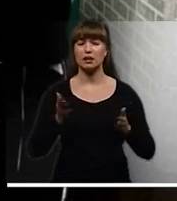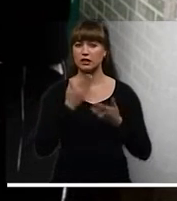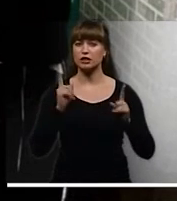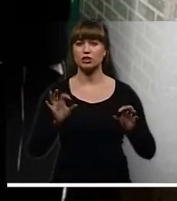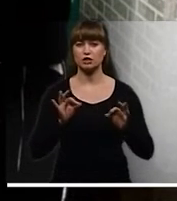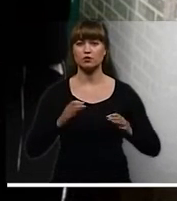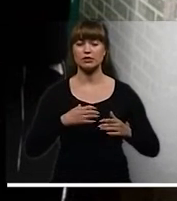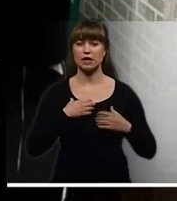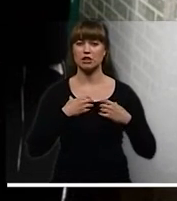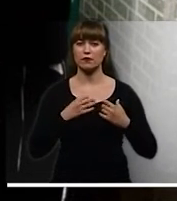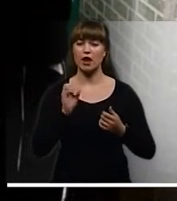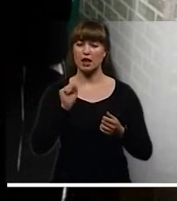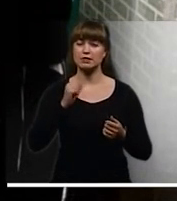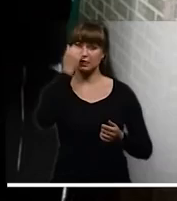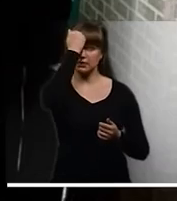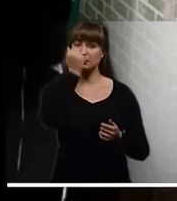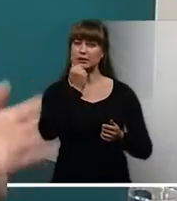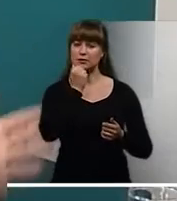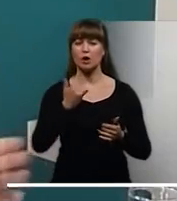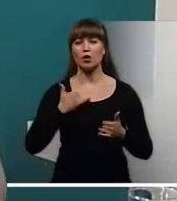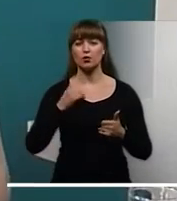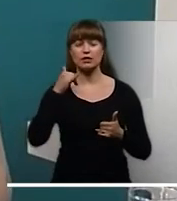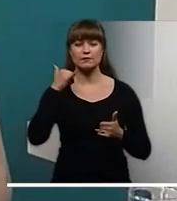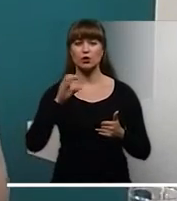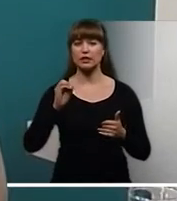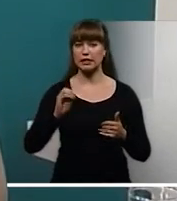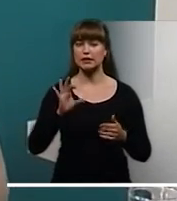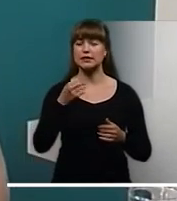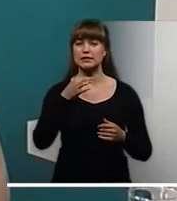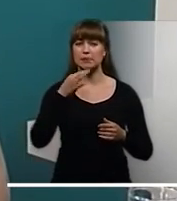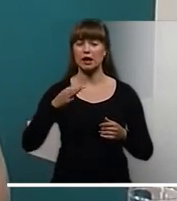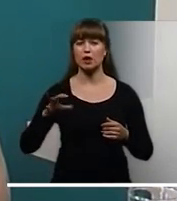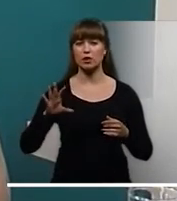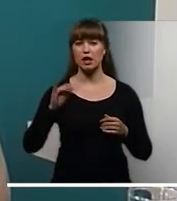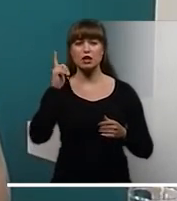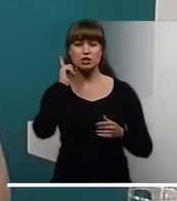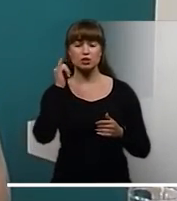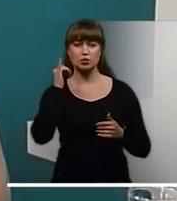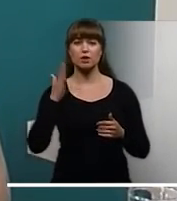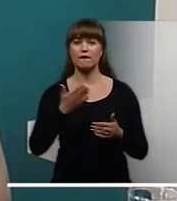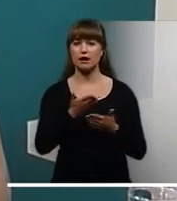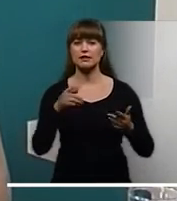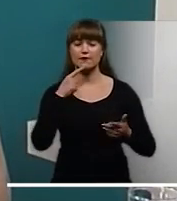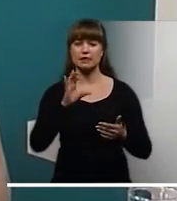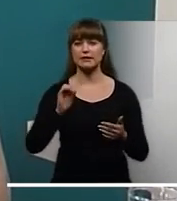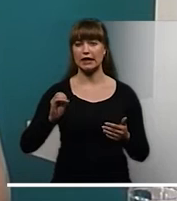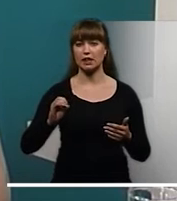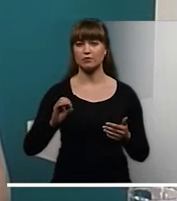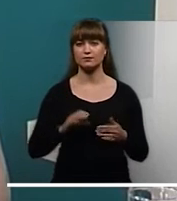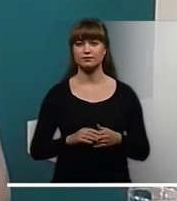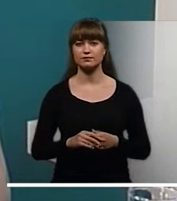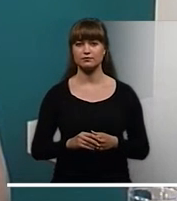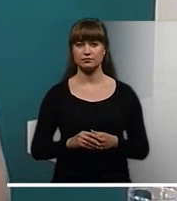скажет нет, ничего страшного, ну и спокойно. Александр Александрович, спасибо. У нас звонок. Елена из Семикаракорска. Слушаем вас. Говорите, Елена.